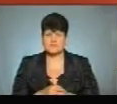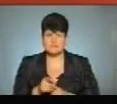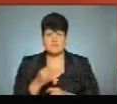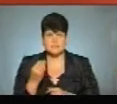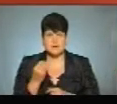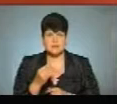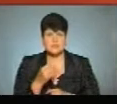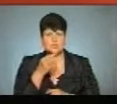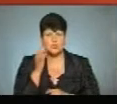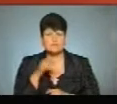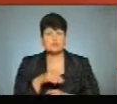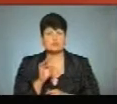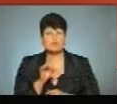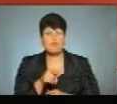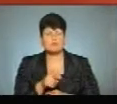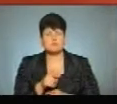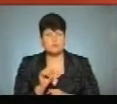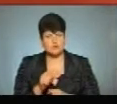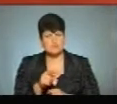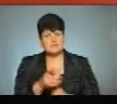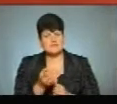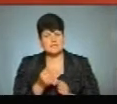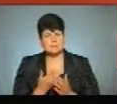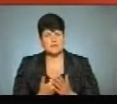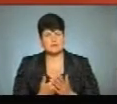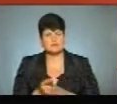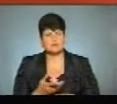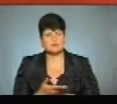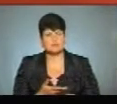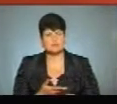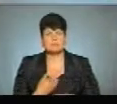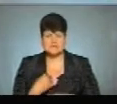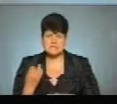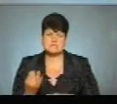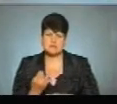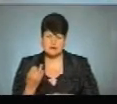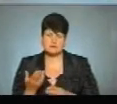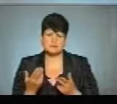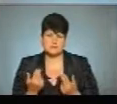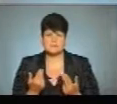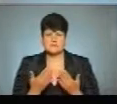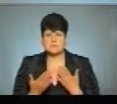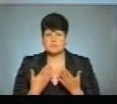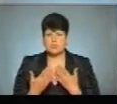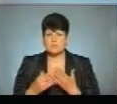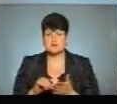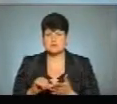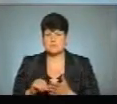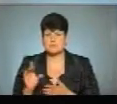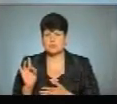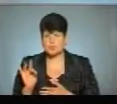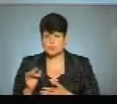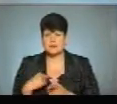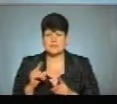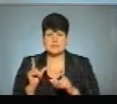досвідом Дрогобича? Щось можна було би в них взяти за приклад для Тернополя? Звісно, ми цікавилися, ми спілкувалися із представниками